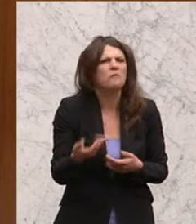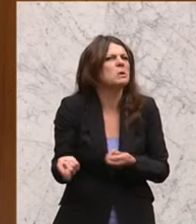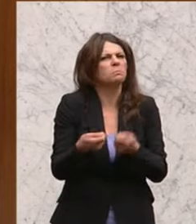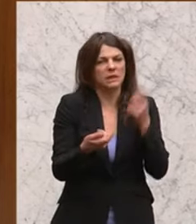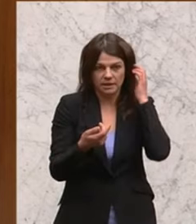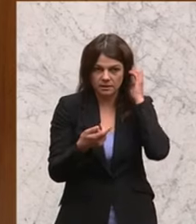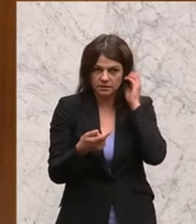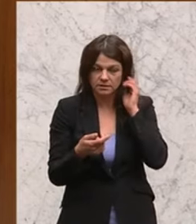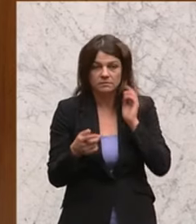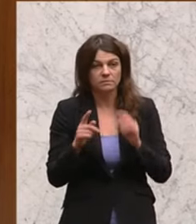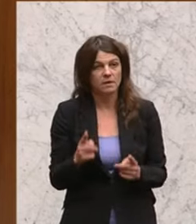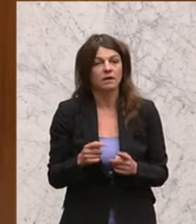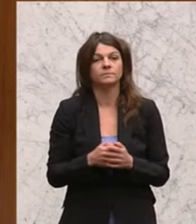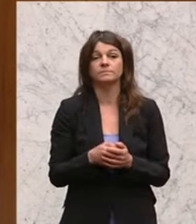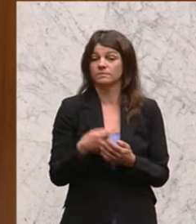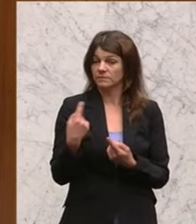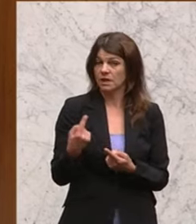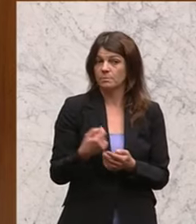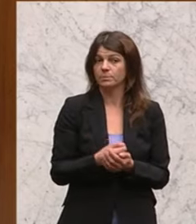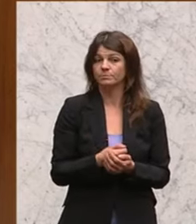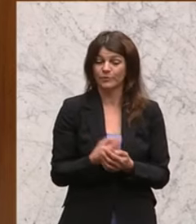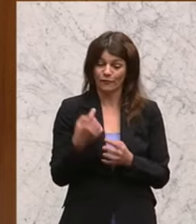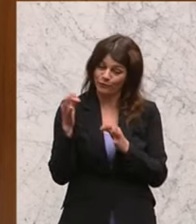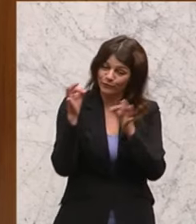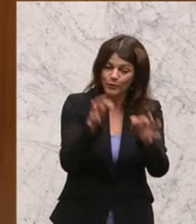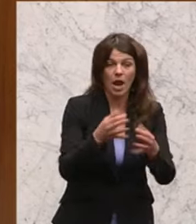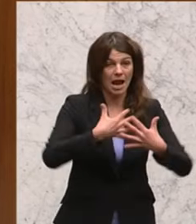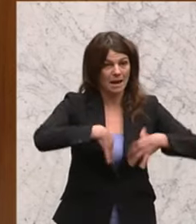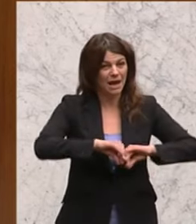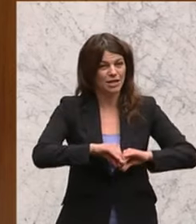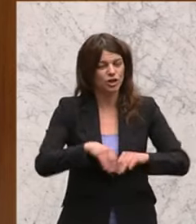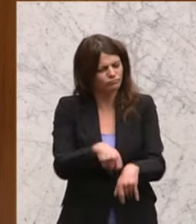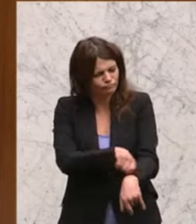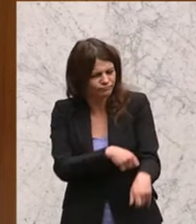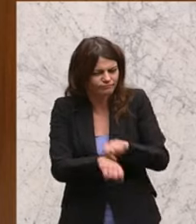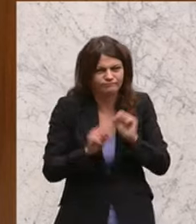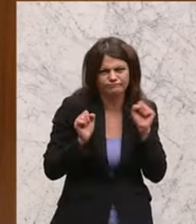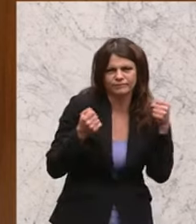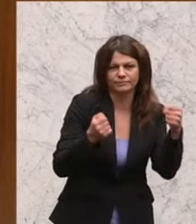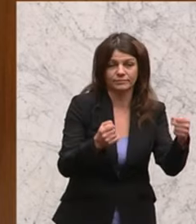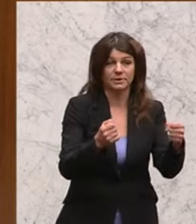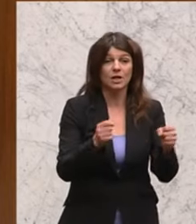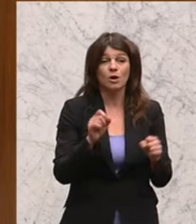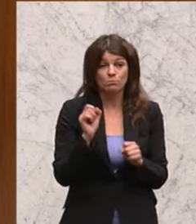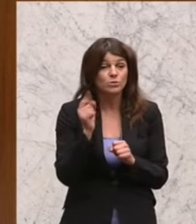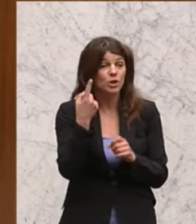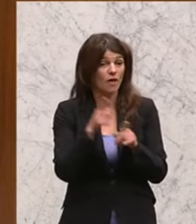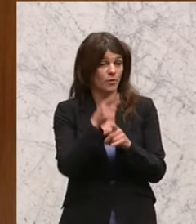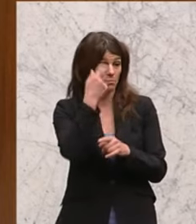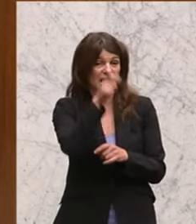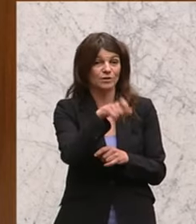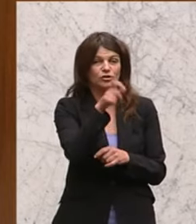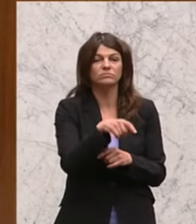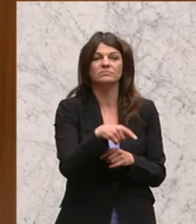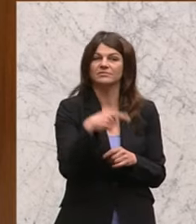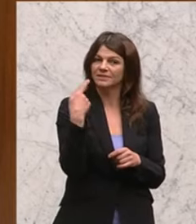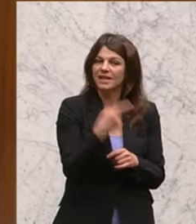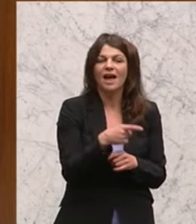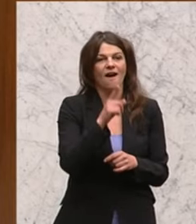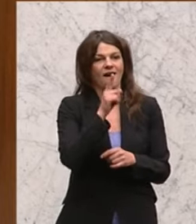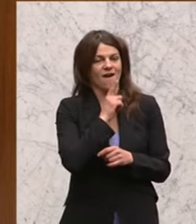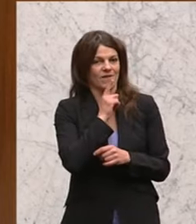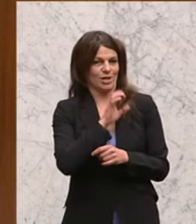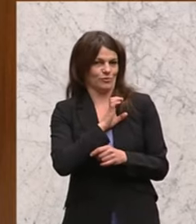nützt, sondern die hier für die Gemeinschaft sich engagieren, insbesondere auch für Menschen, die weniger privilegiert sind als